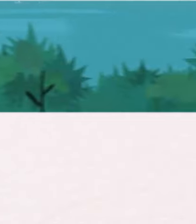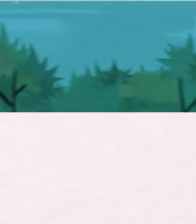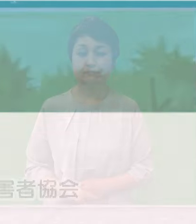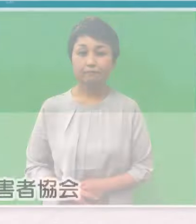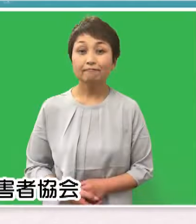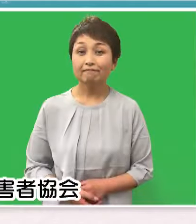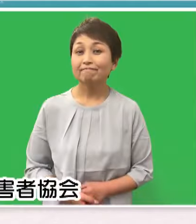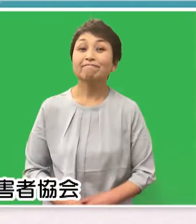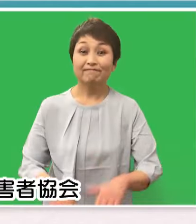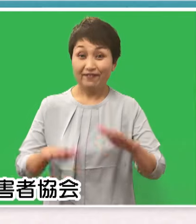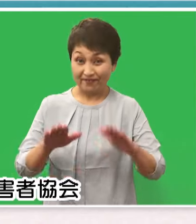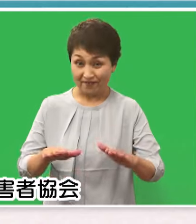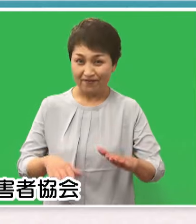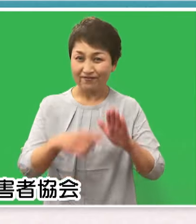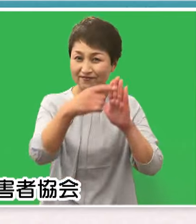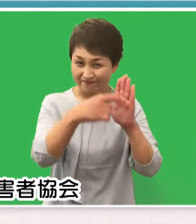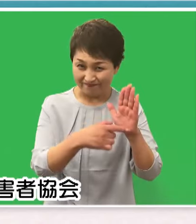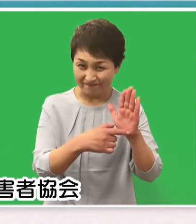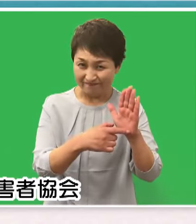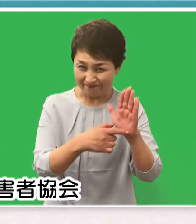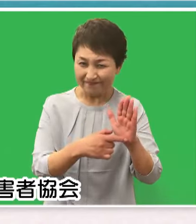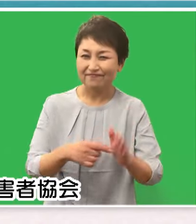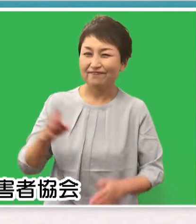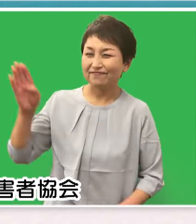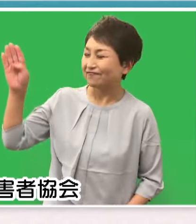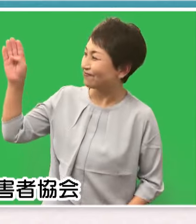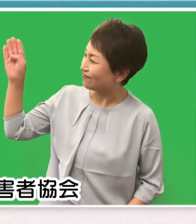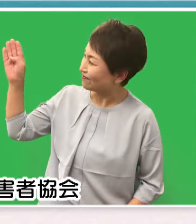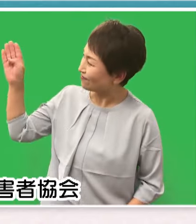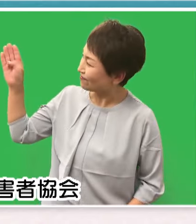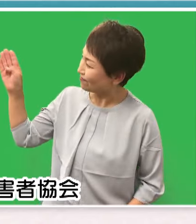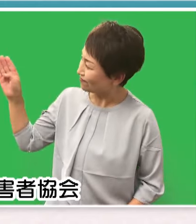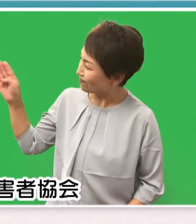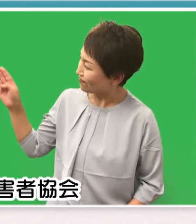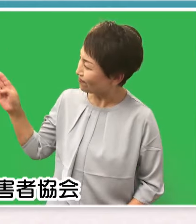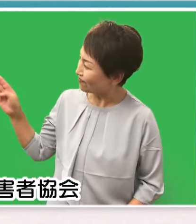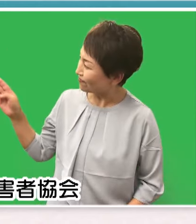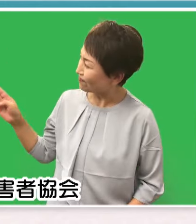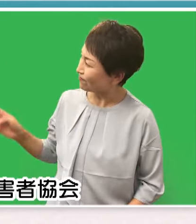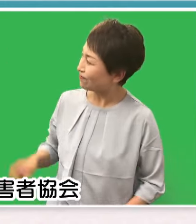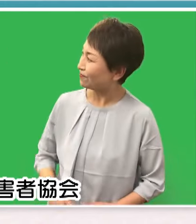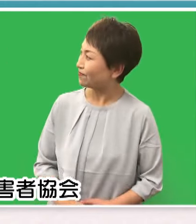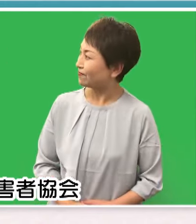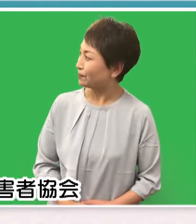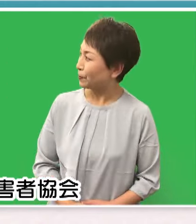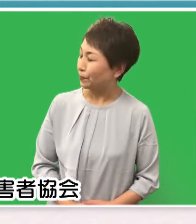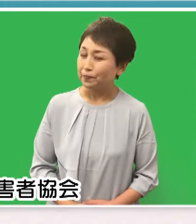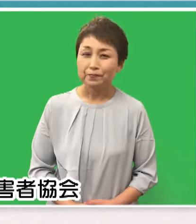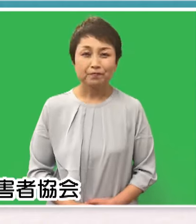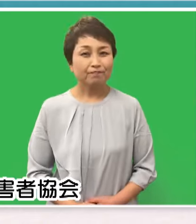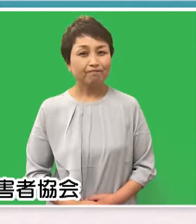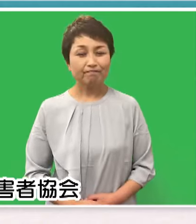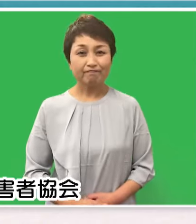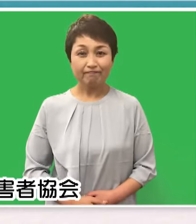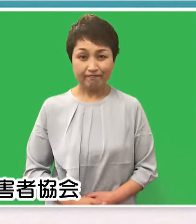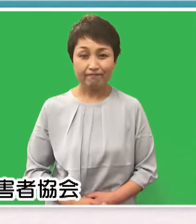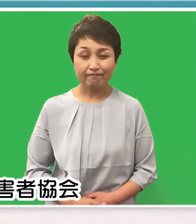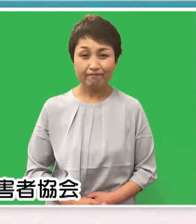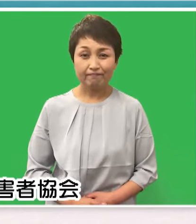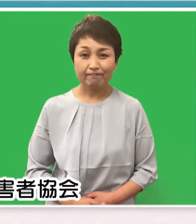今週のテーマは生き生き岩手結婚サポートセンターアイサポマッチング支援の取り